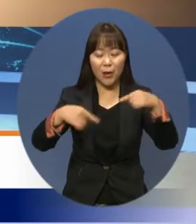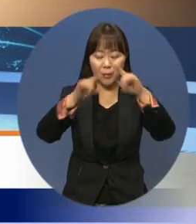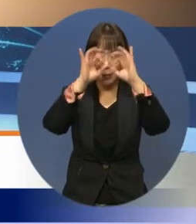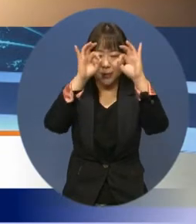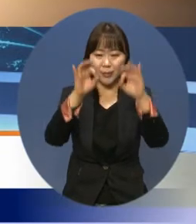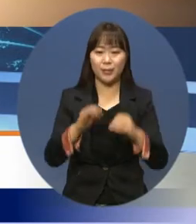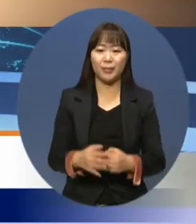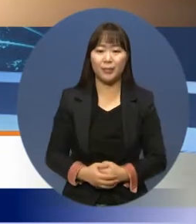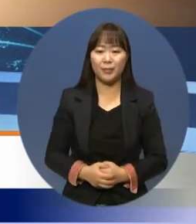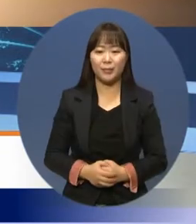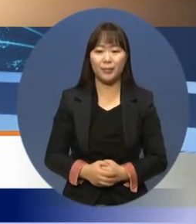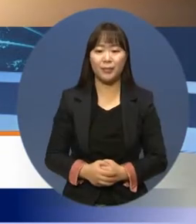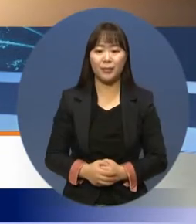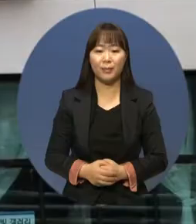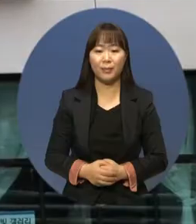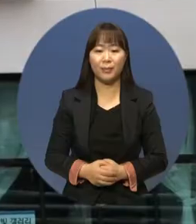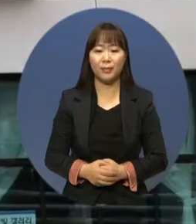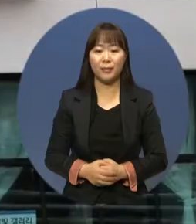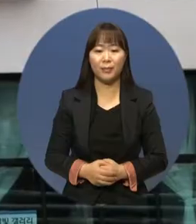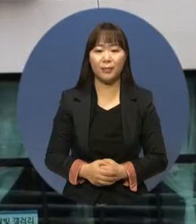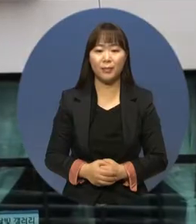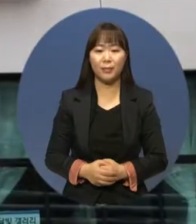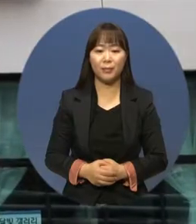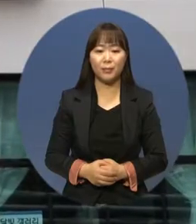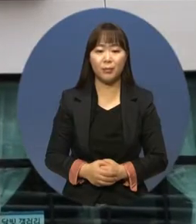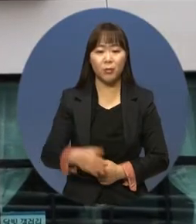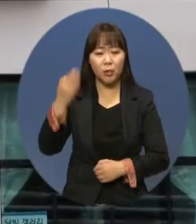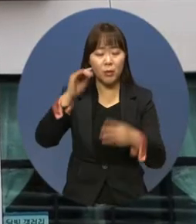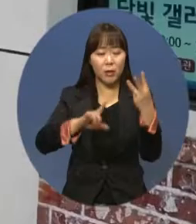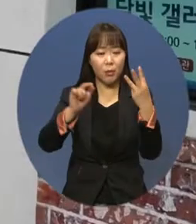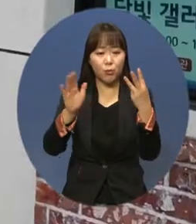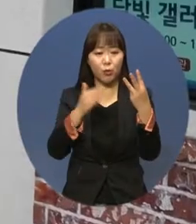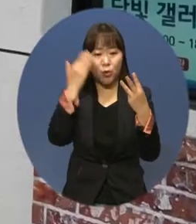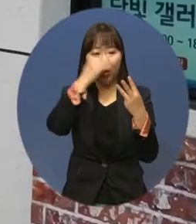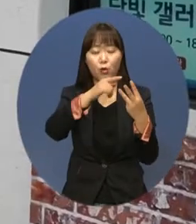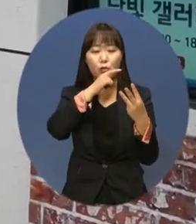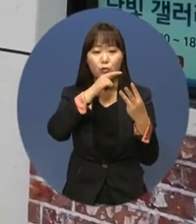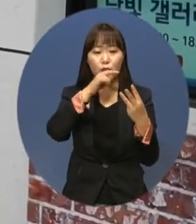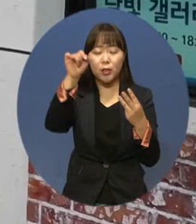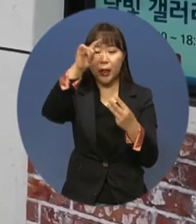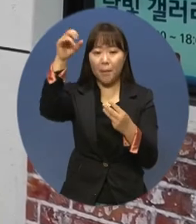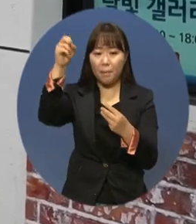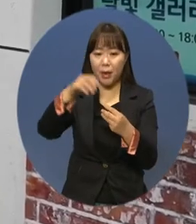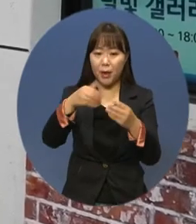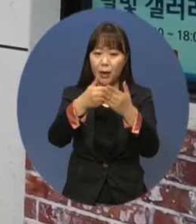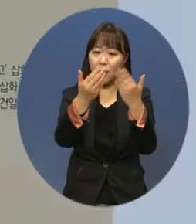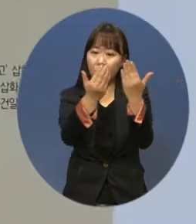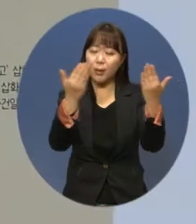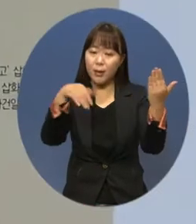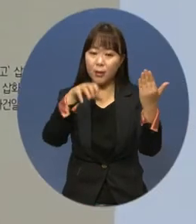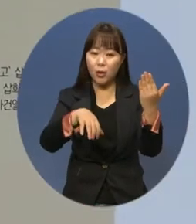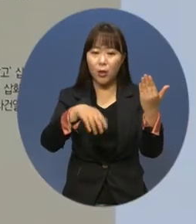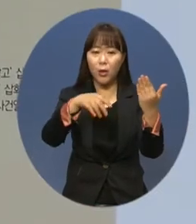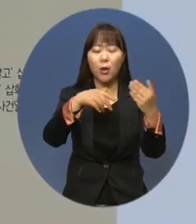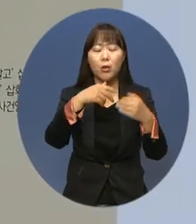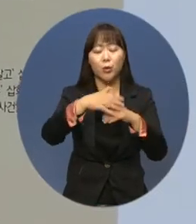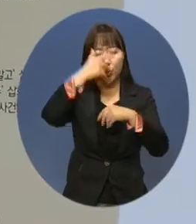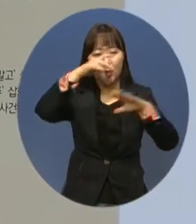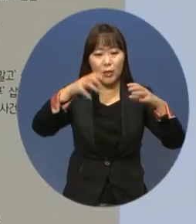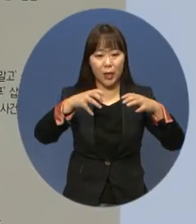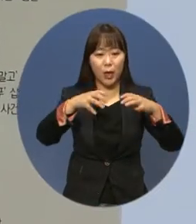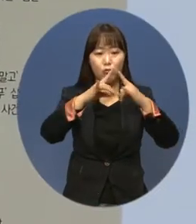이소영 기자가 만나봤습니다. 지난 3일부터 여수 달빛 갤러리에서는 조선시대